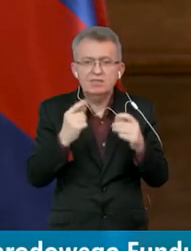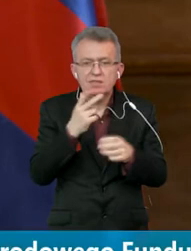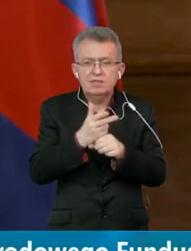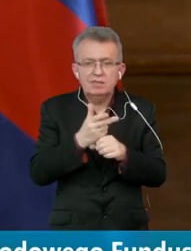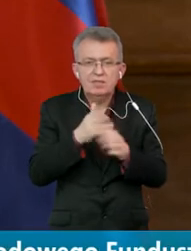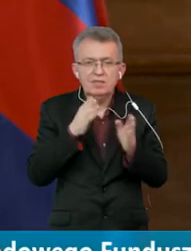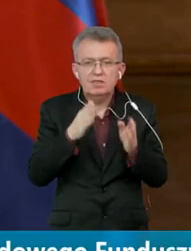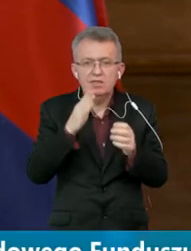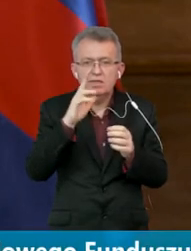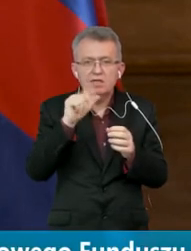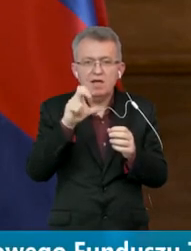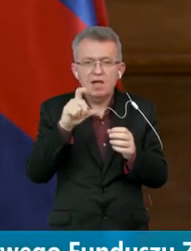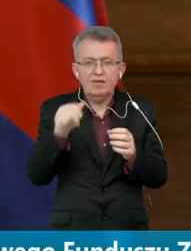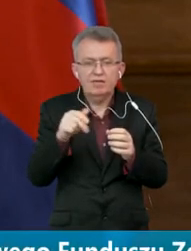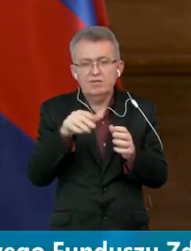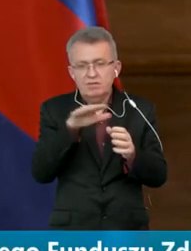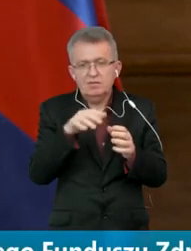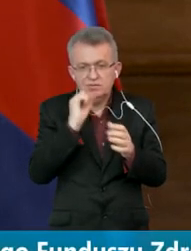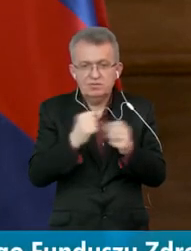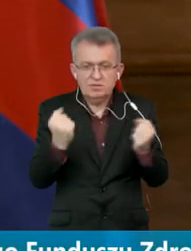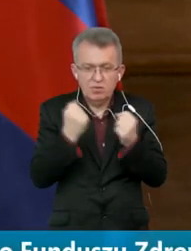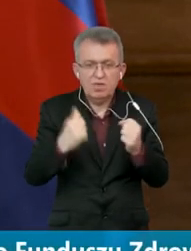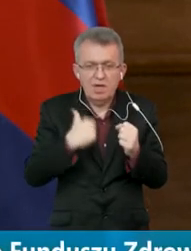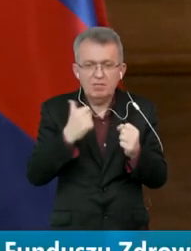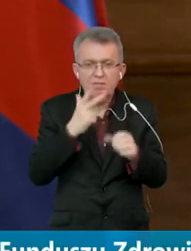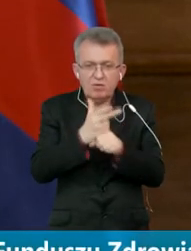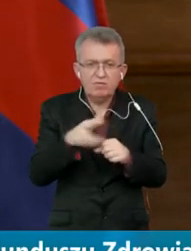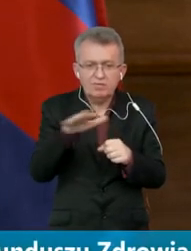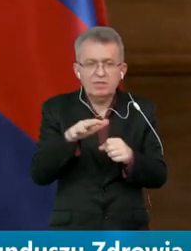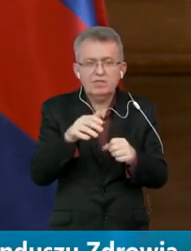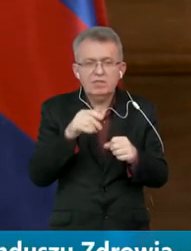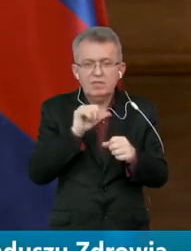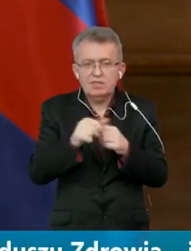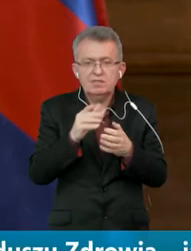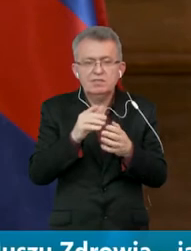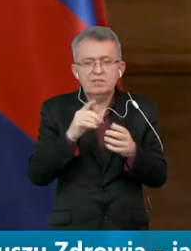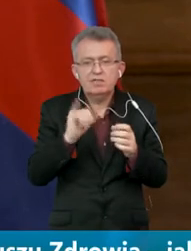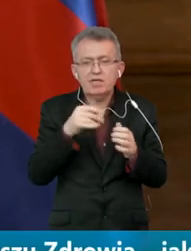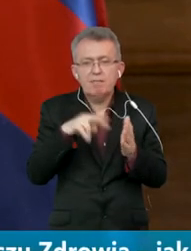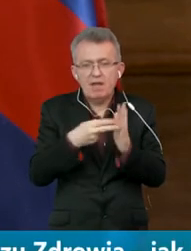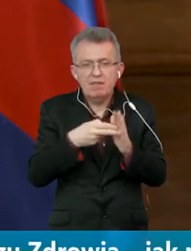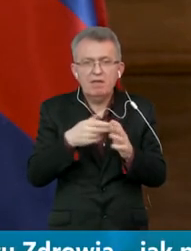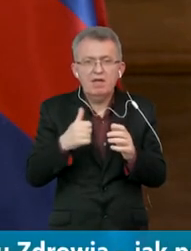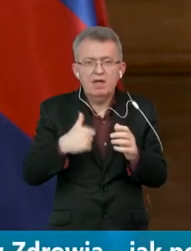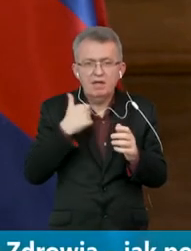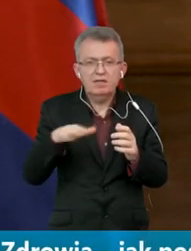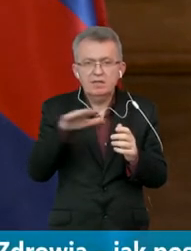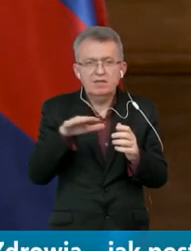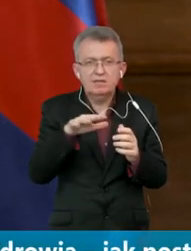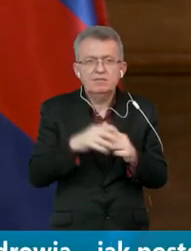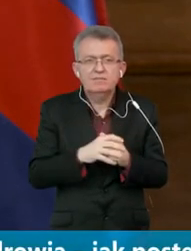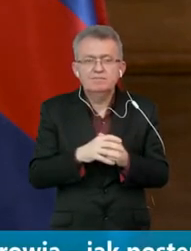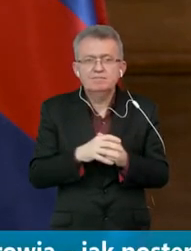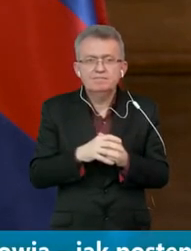łąka Kan? Jeśli nie, to czy podejmie pan działania umożliwiające parkowanie w tym miejscu? Jest to teren miasta. Przy okazji, jakie są plany wobec tej